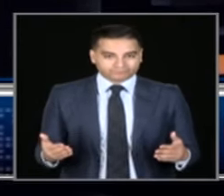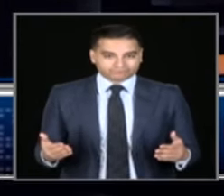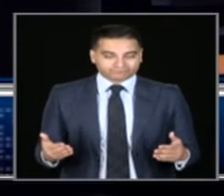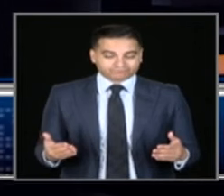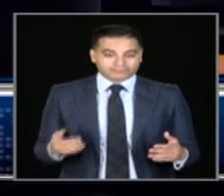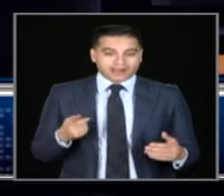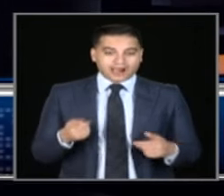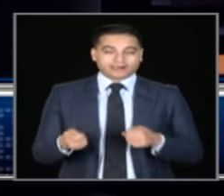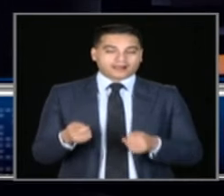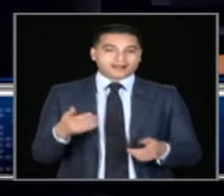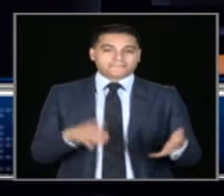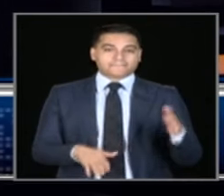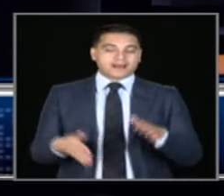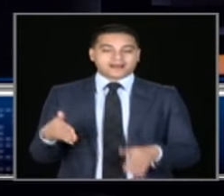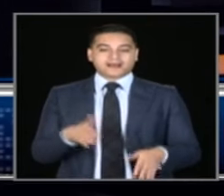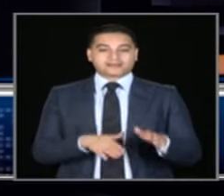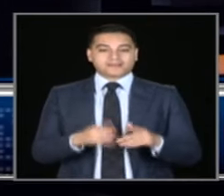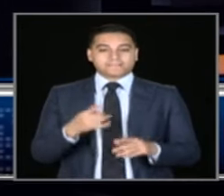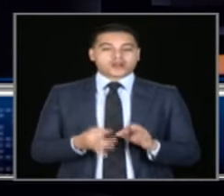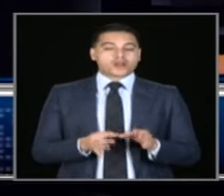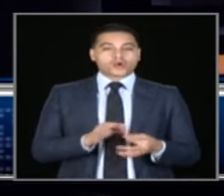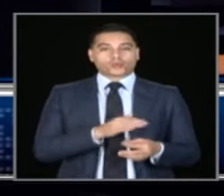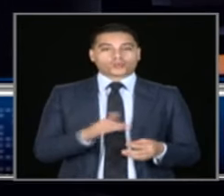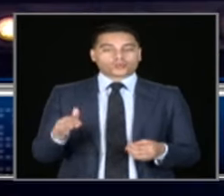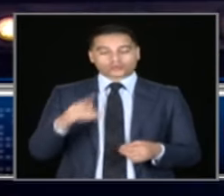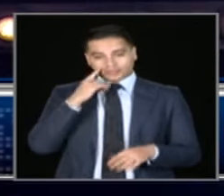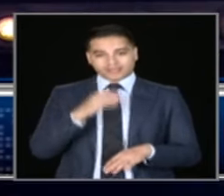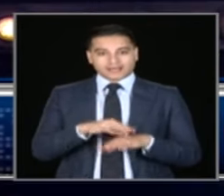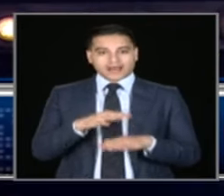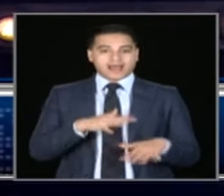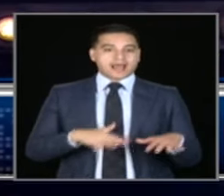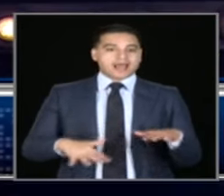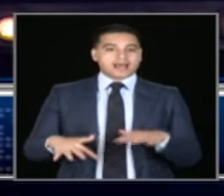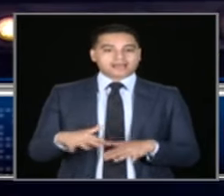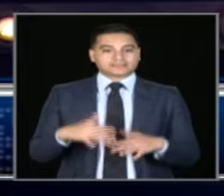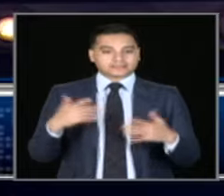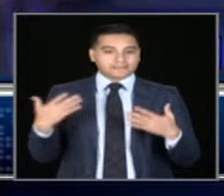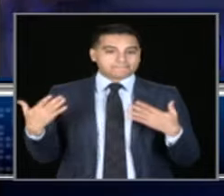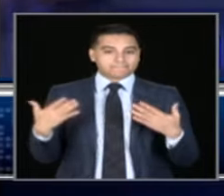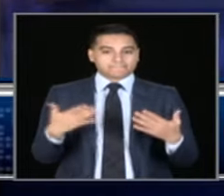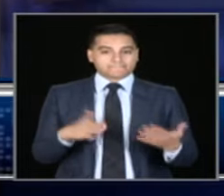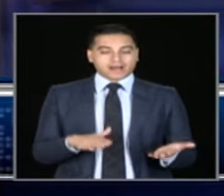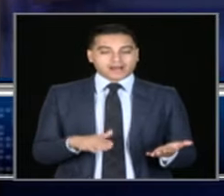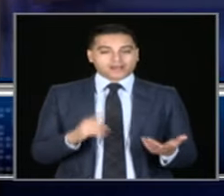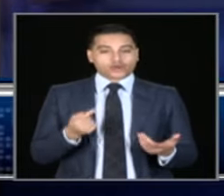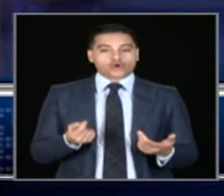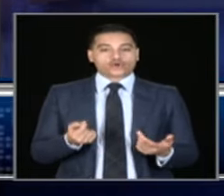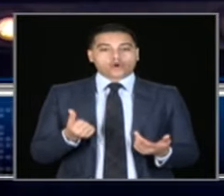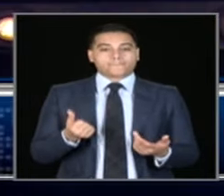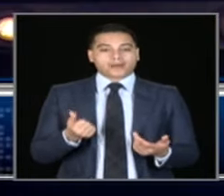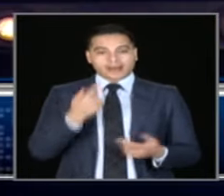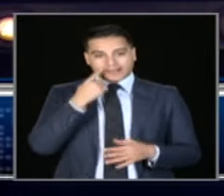قتل حوالي 1.5 مليون من سكان كمبوديا، كان تقريبا ربع